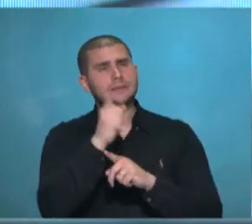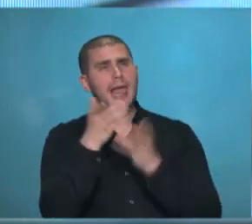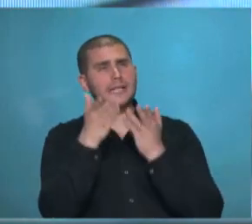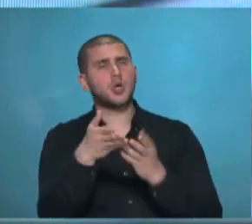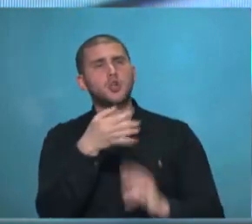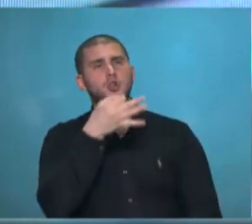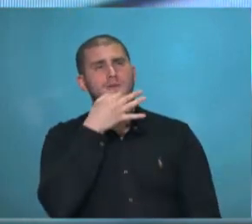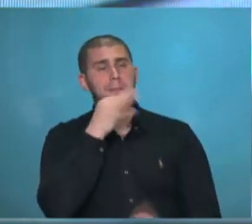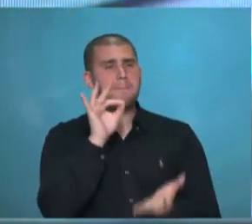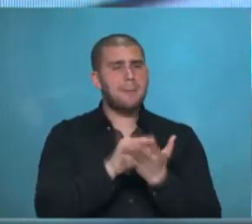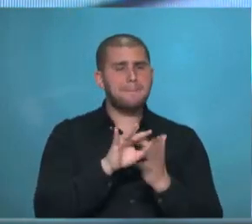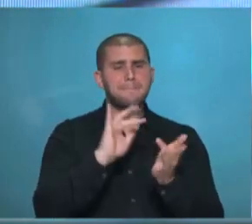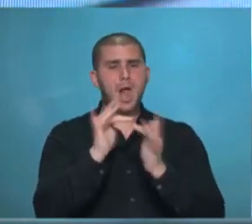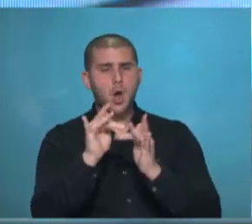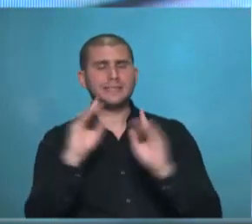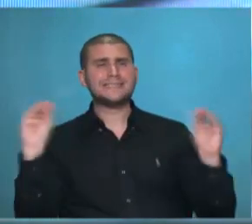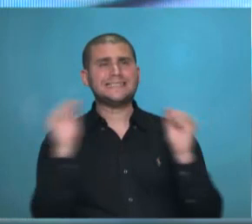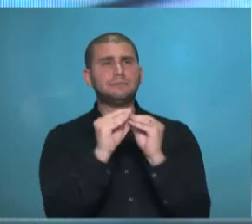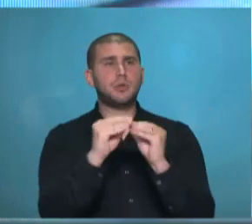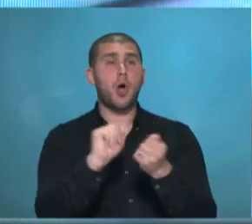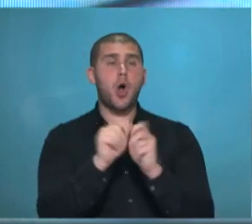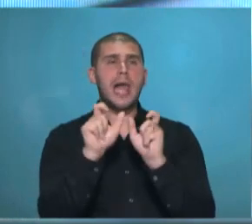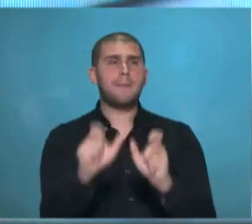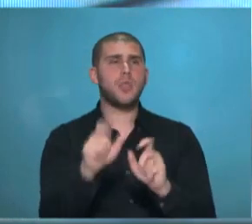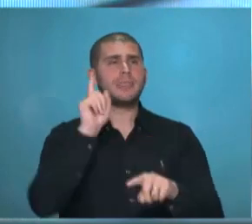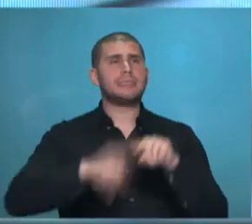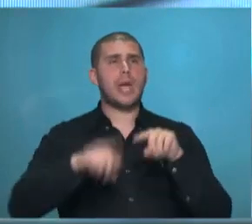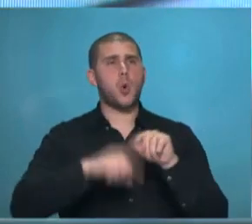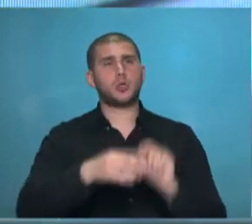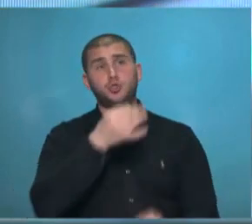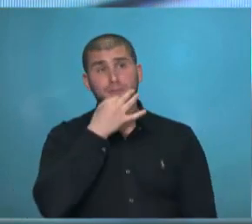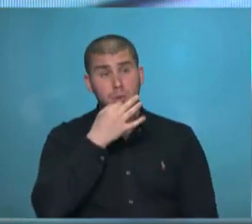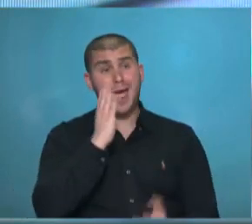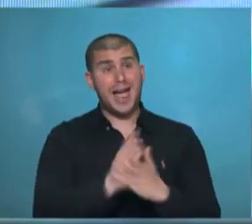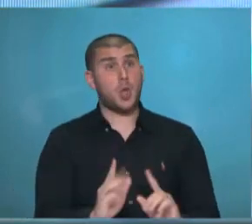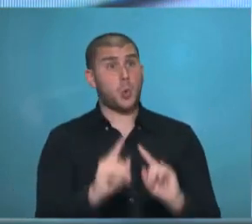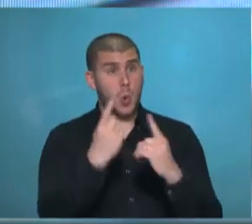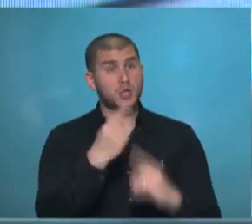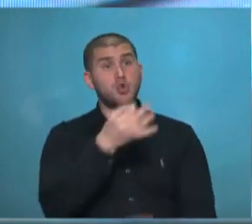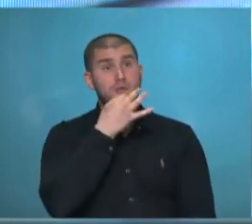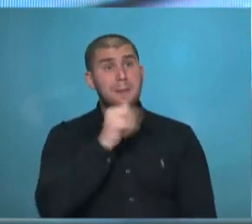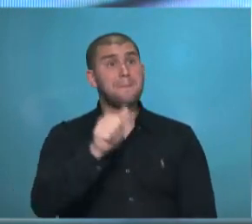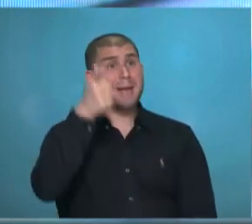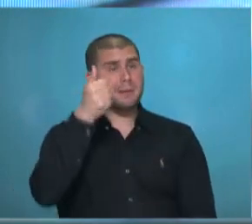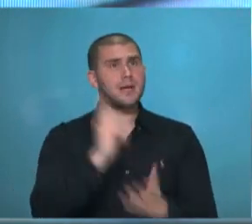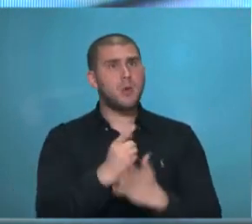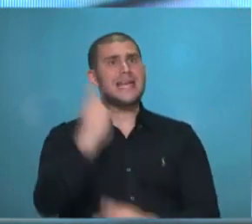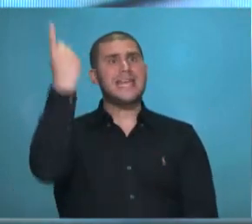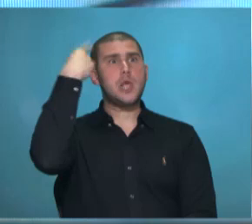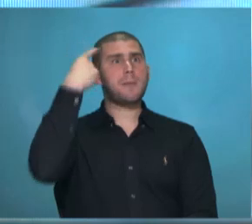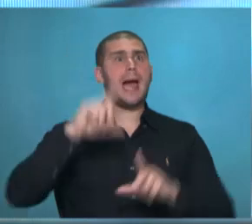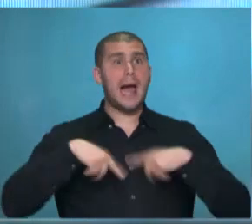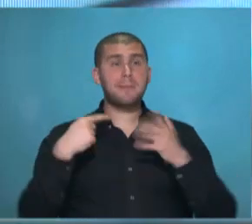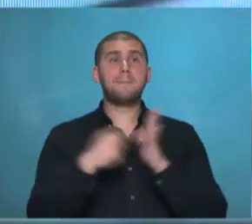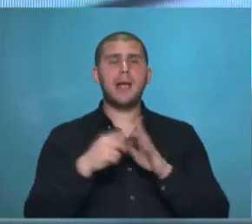לשופטים במקרי מחלוקת, תצמצם או תמנע לחלוטין טעויות שיפוט. ועד שזה יקרה, שופטים בכירים סופגים איומים על חייהם